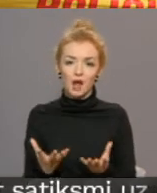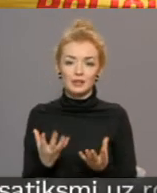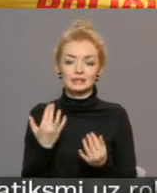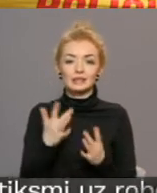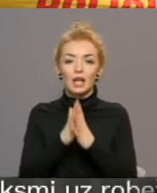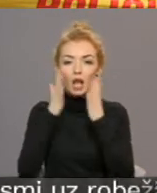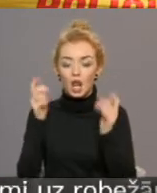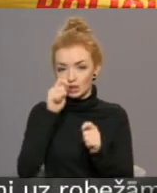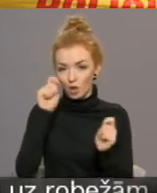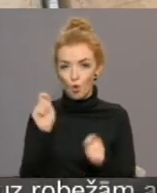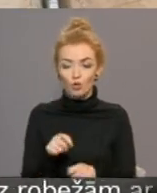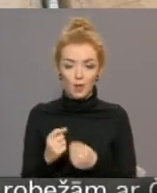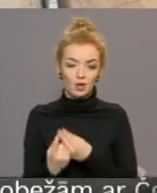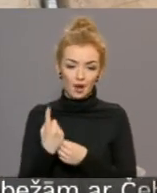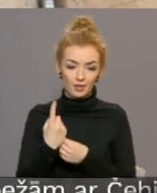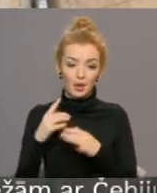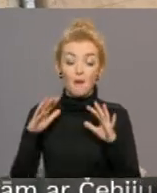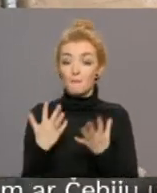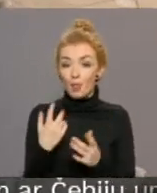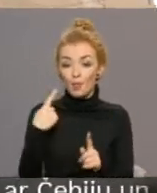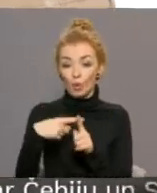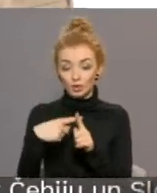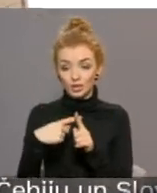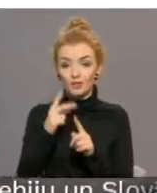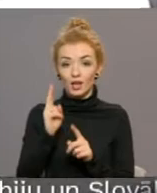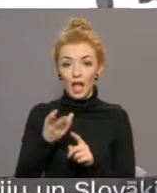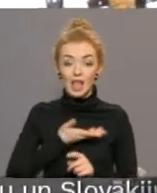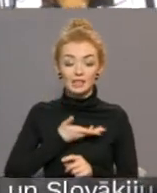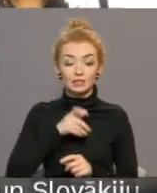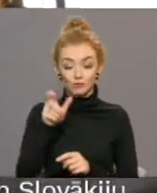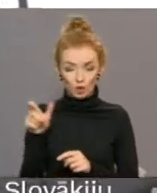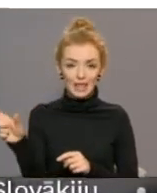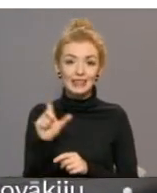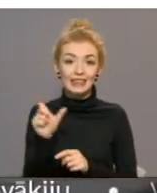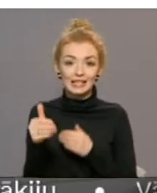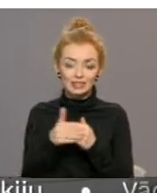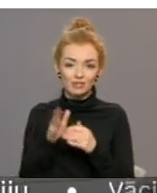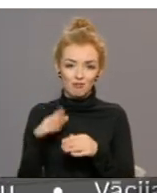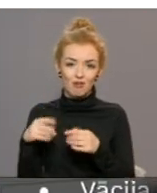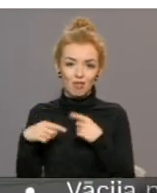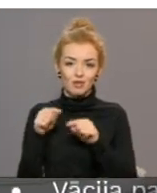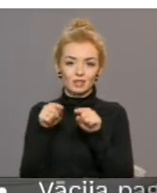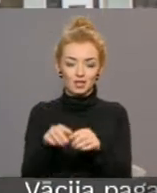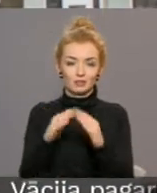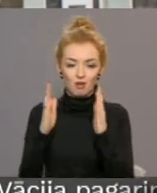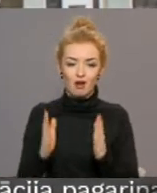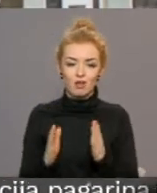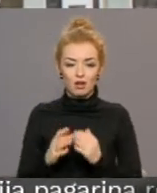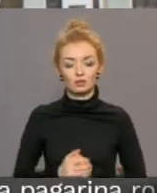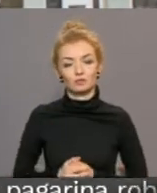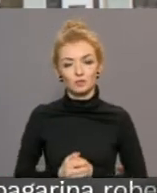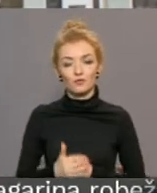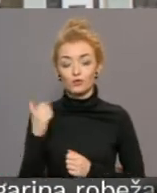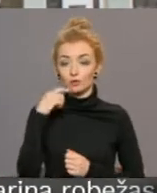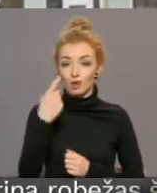liela zaudējuma patiesībā radīti. Bet labā ziņa esot tā, ka iedzīvotāji jau drīzumā varēšot atgriezties savās mājās. Ir arī šajā